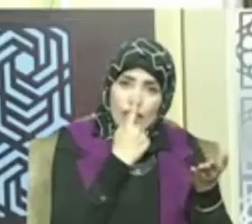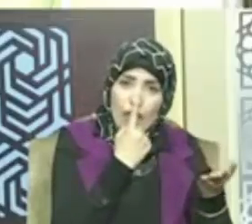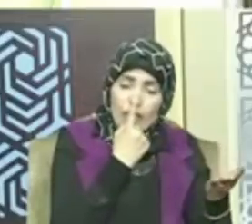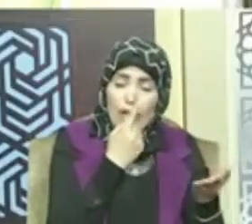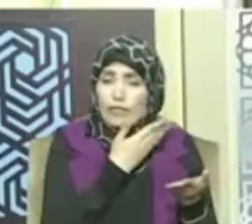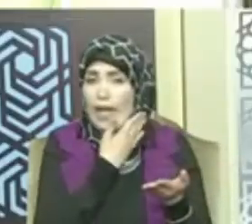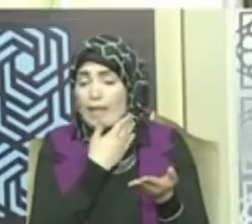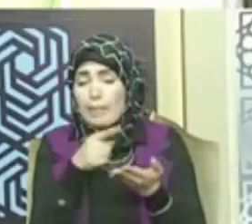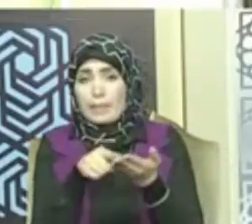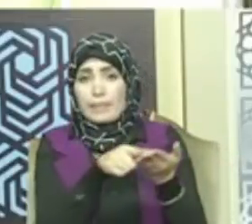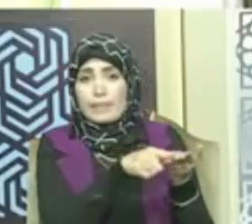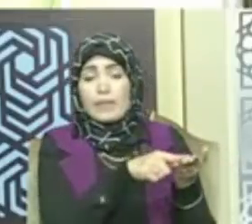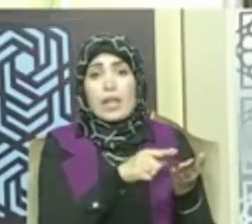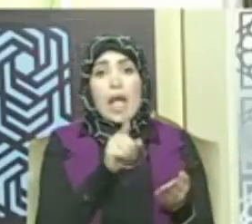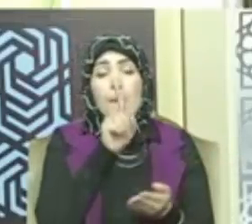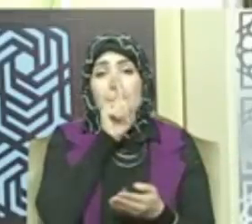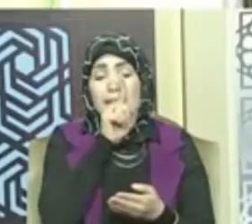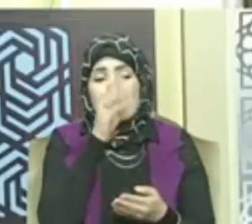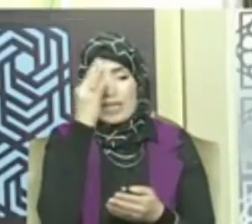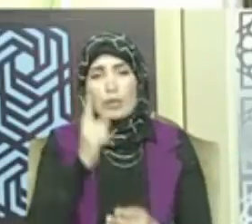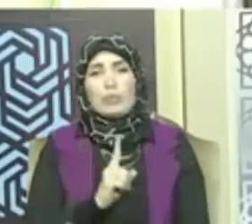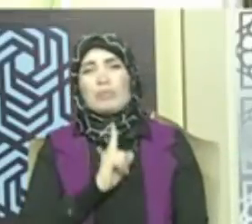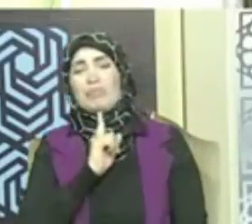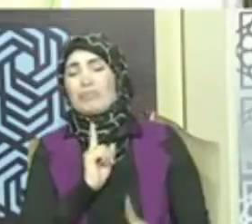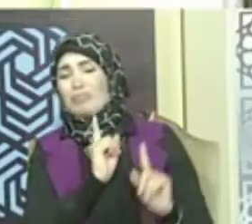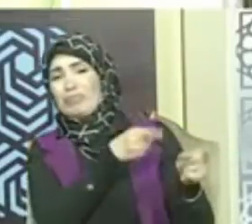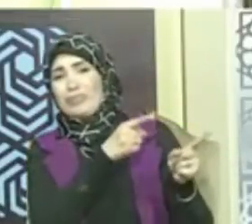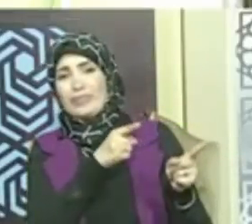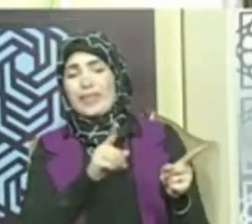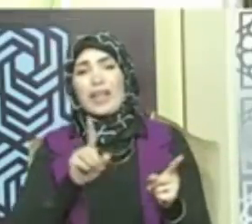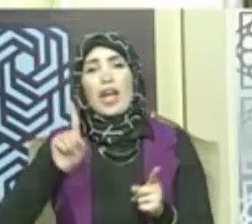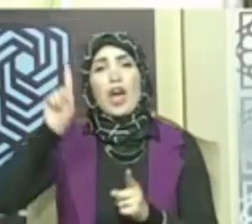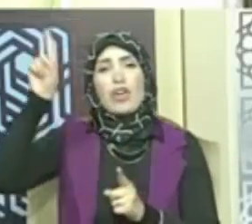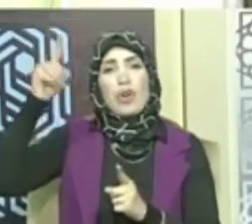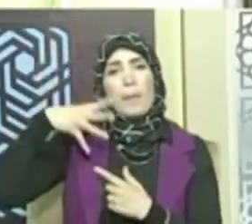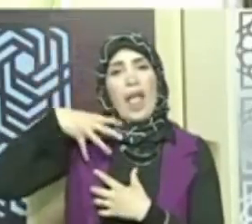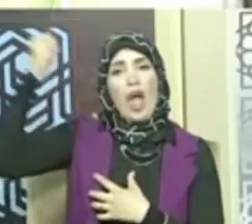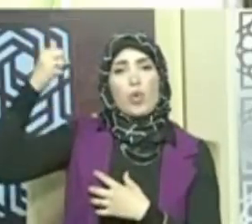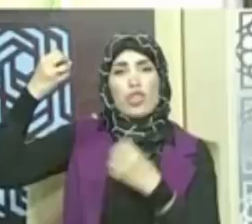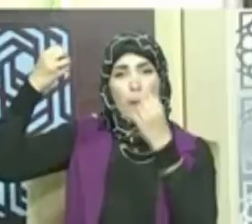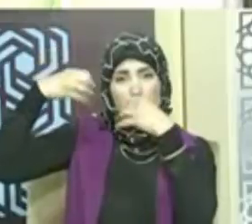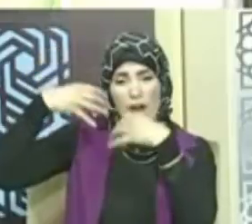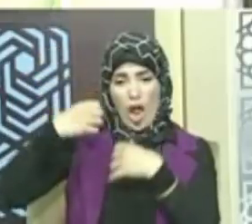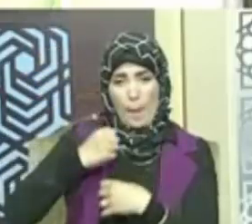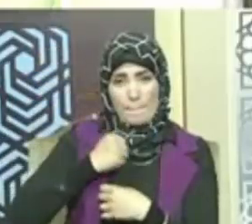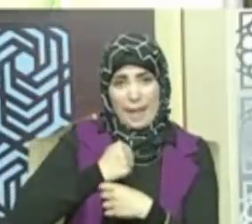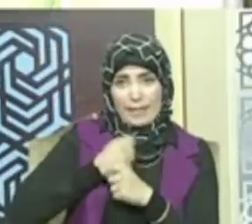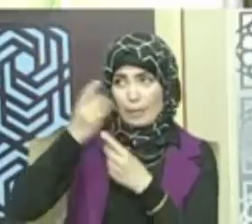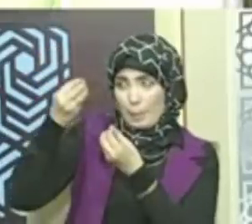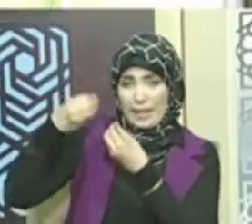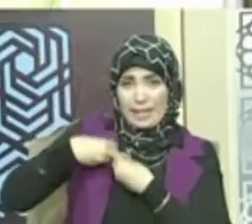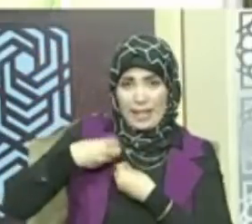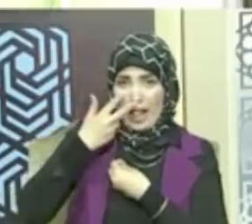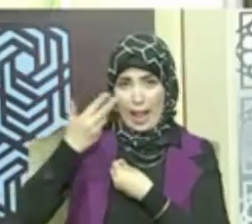حولها عنهم إلى غيرهم. تسطى بالسخاء فكل عيب